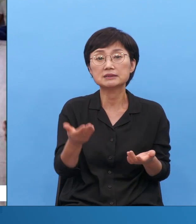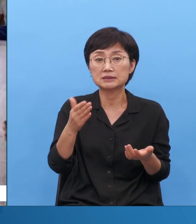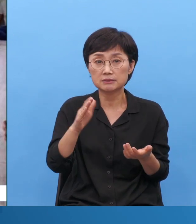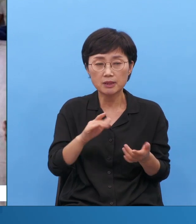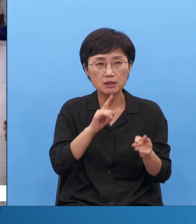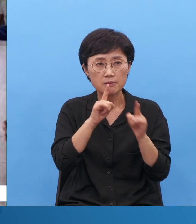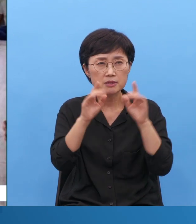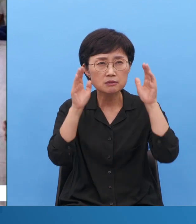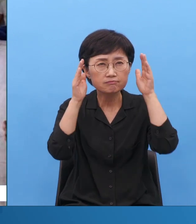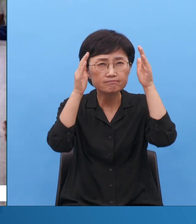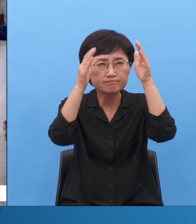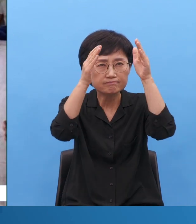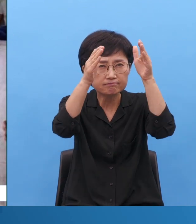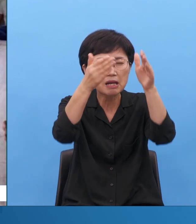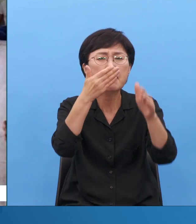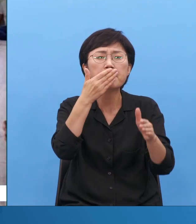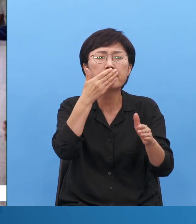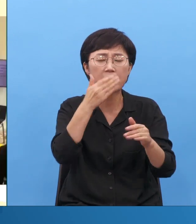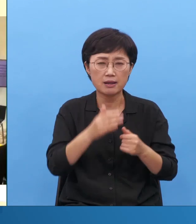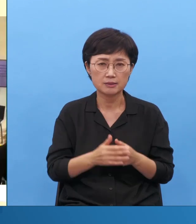말씀에 더 집중할 수 있었던 것 같아.